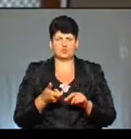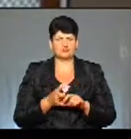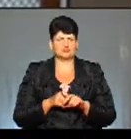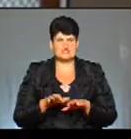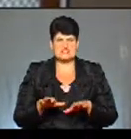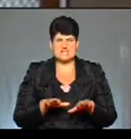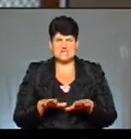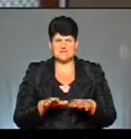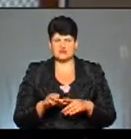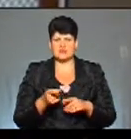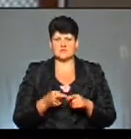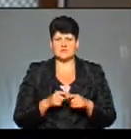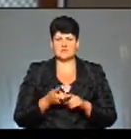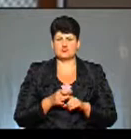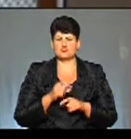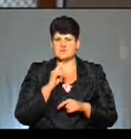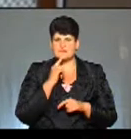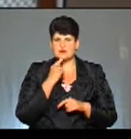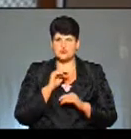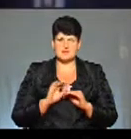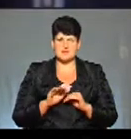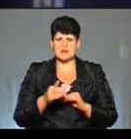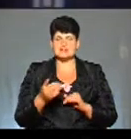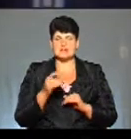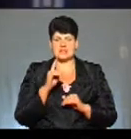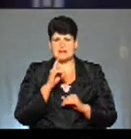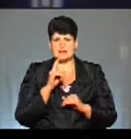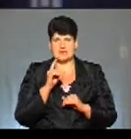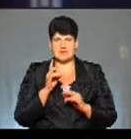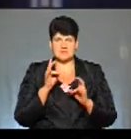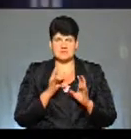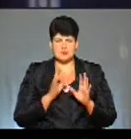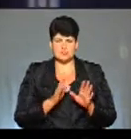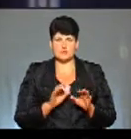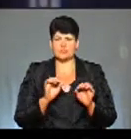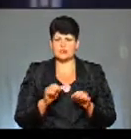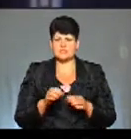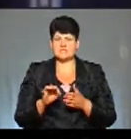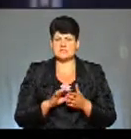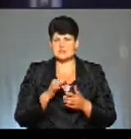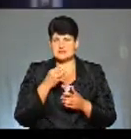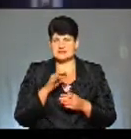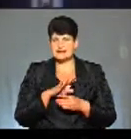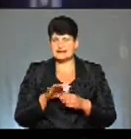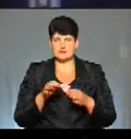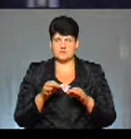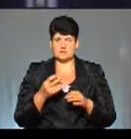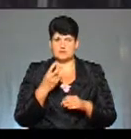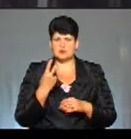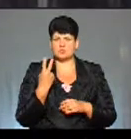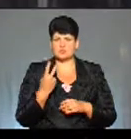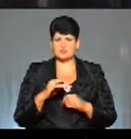і це буде дуже важко піднятися і дуже небезпечно. Одразу можна сказати, що ця аптека недоступна. Ми бачимо дві